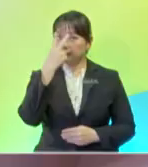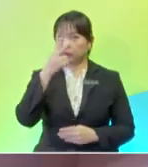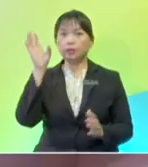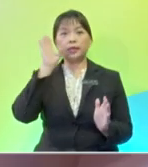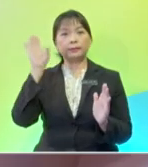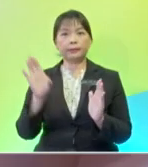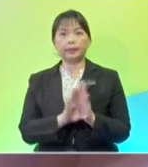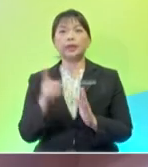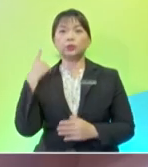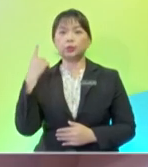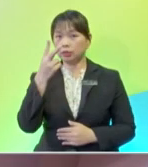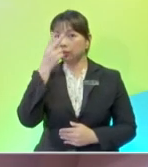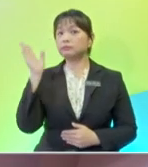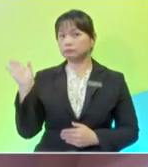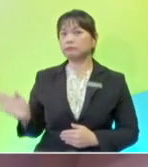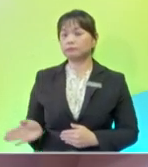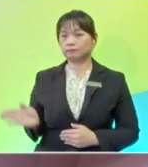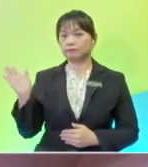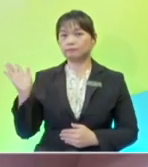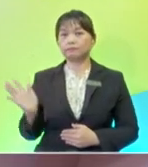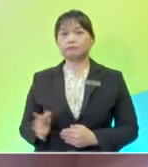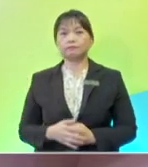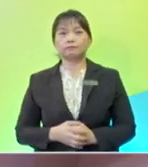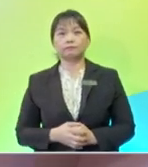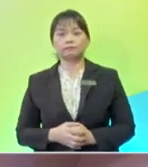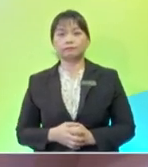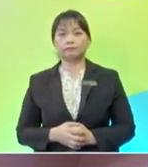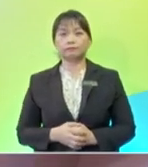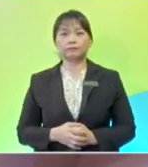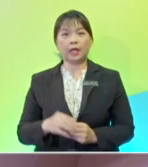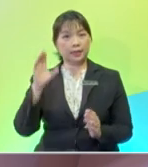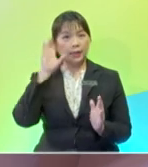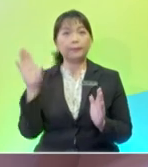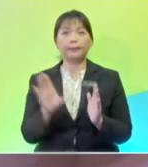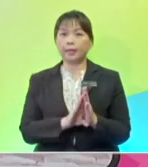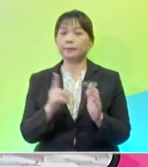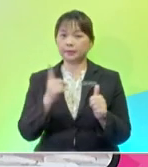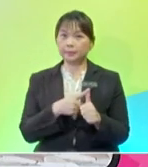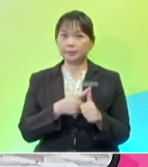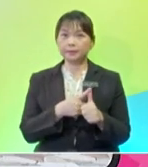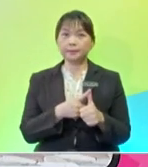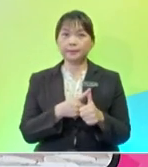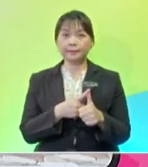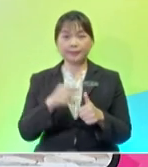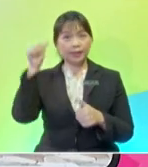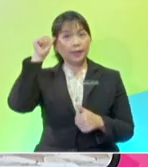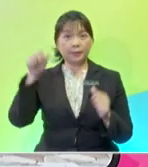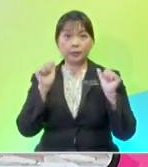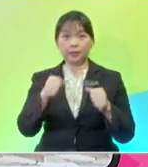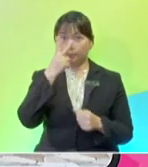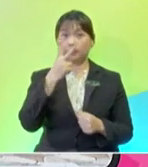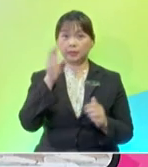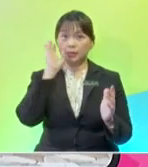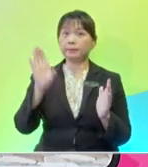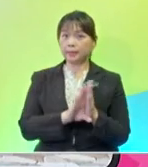oke nah Ini gambar pertama Cikgu Oke emang boleh Nampak tak gambar